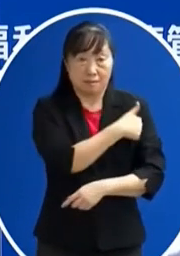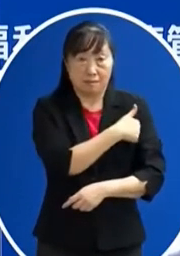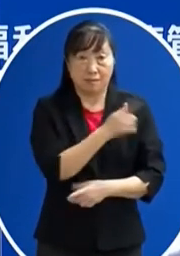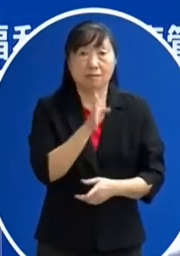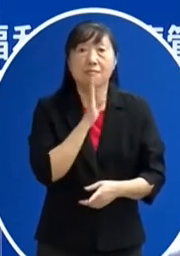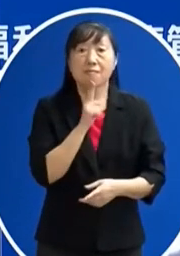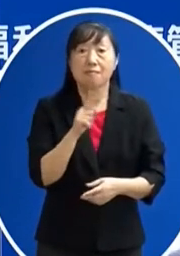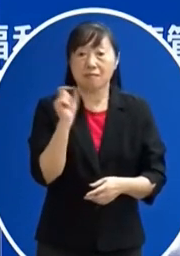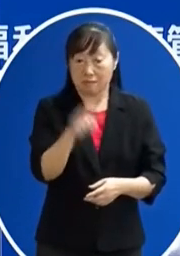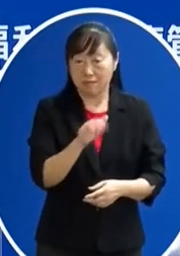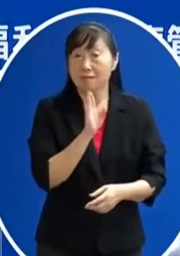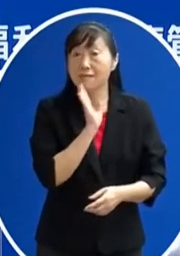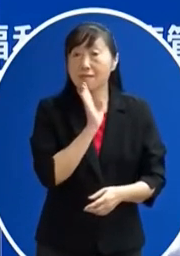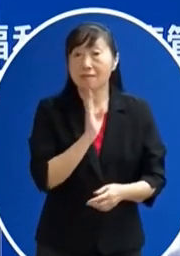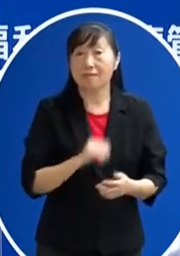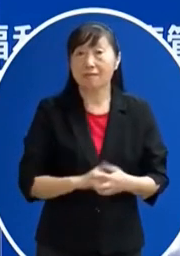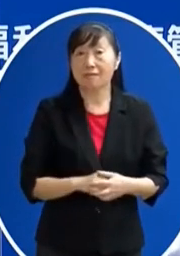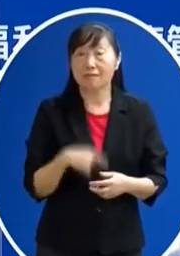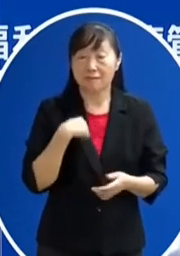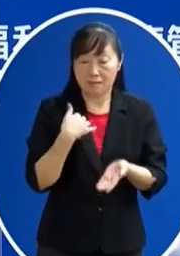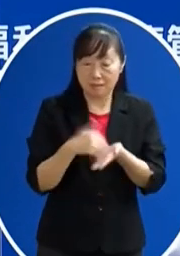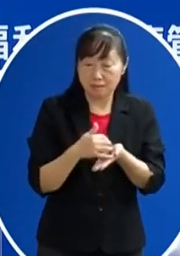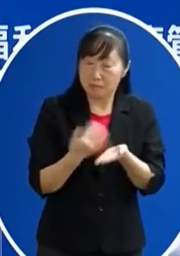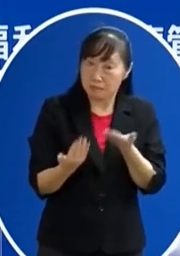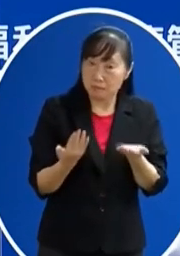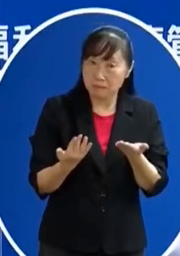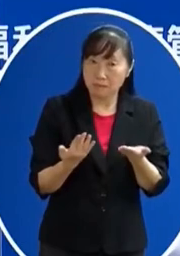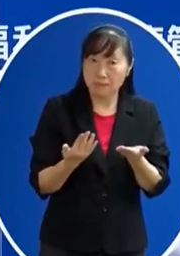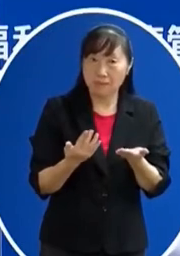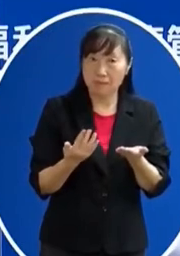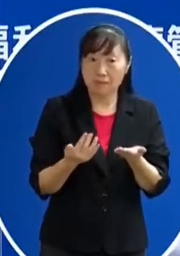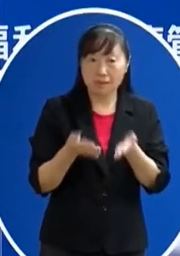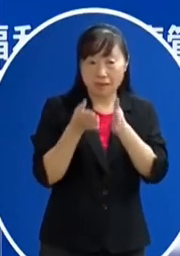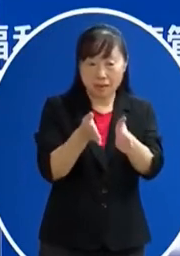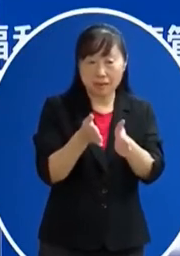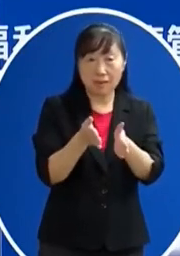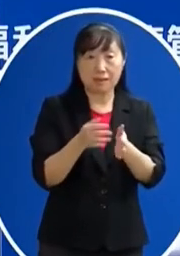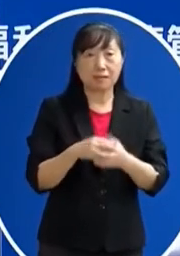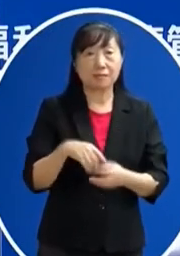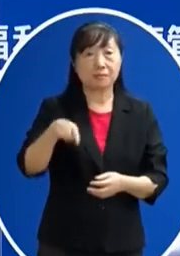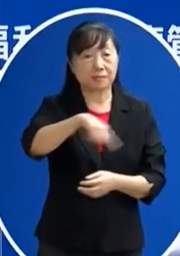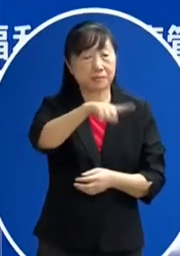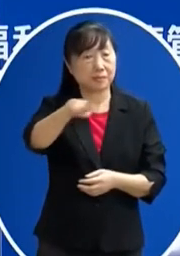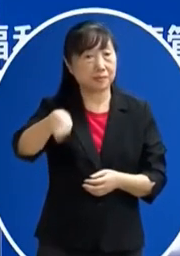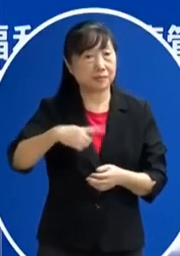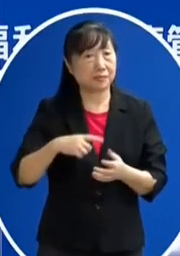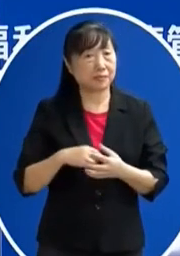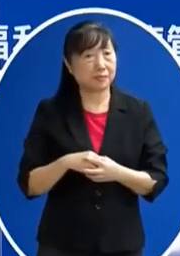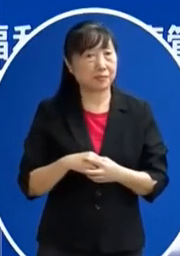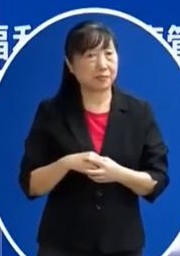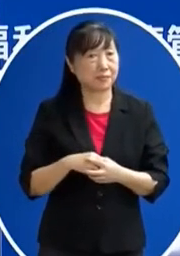度非常的快，好，我们预估哈，应该是都会针对这些好相关的